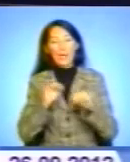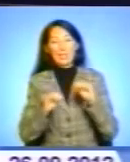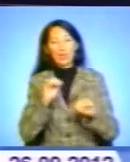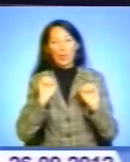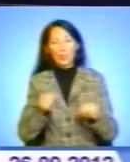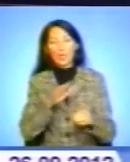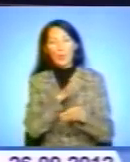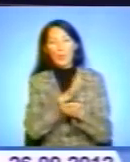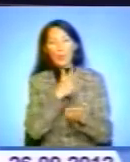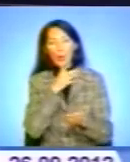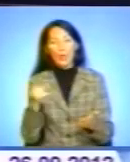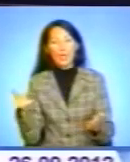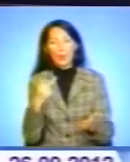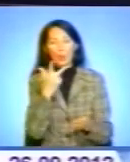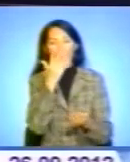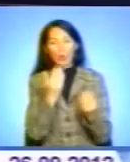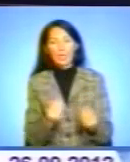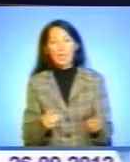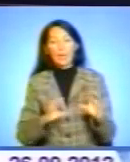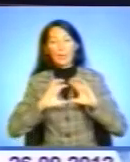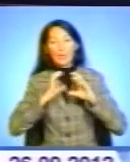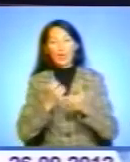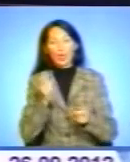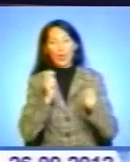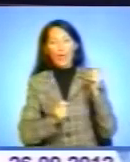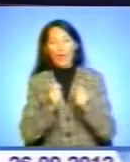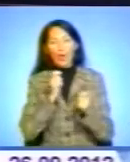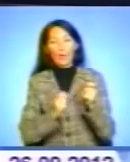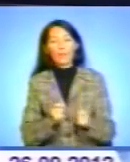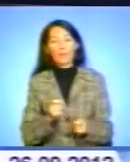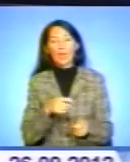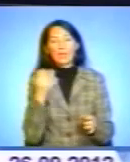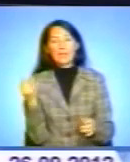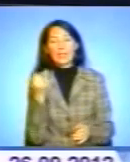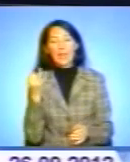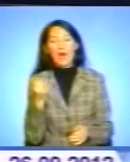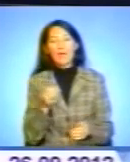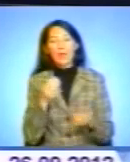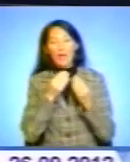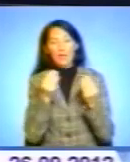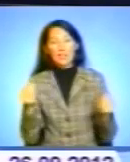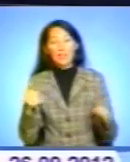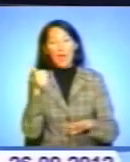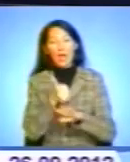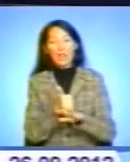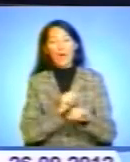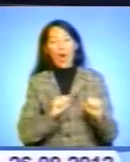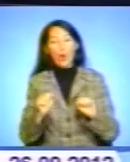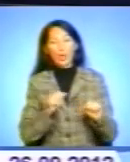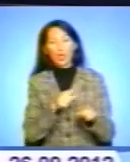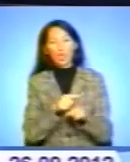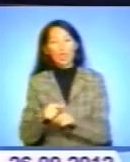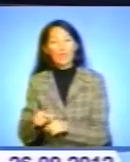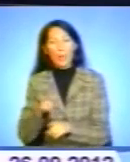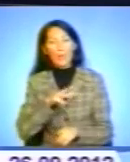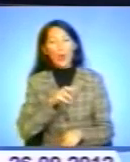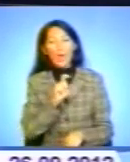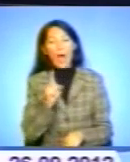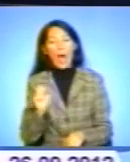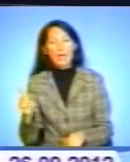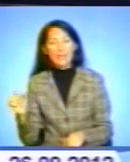на міжнародному форумі в «Київ-Експо-Плазі». Зацікавила виставка і главу уряду. За словами Миколи Азарова,